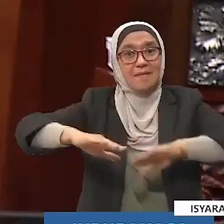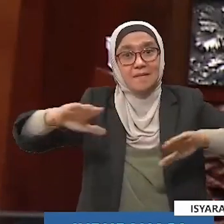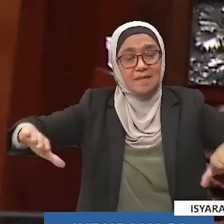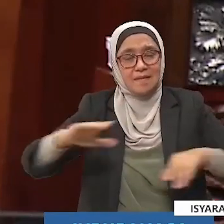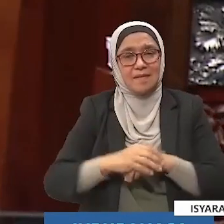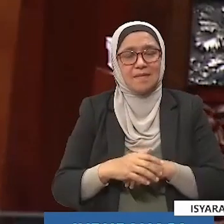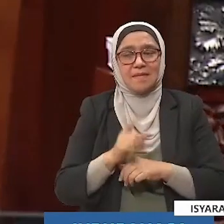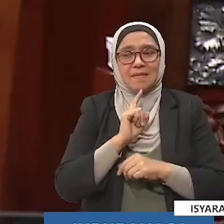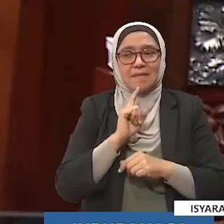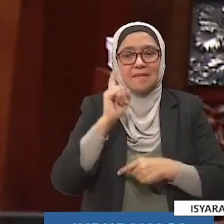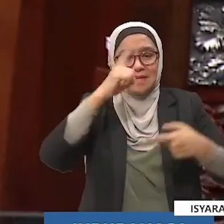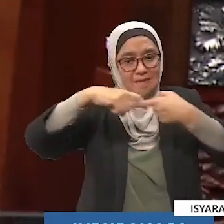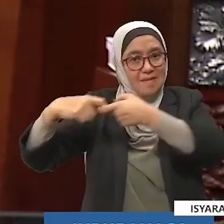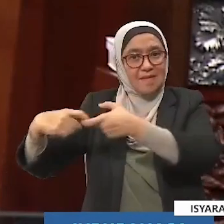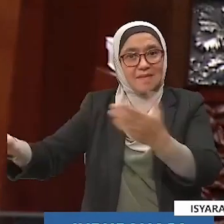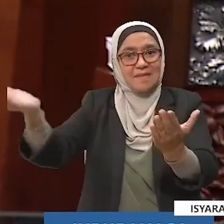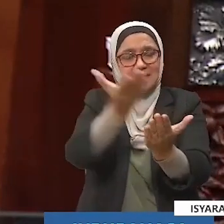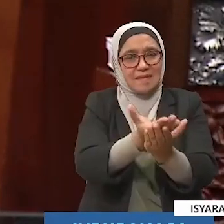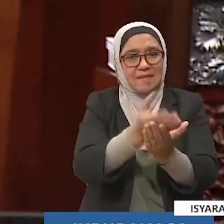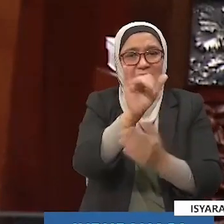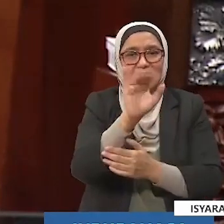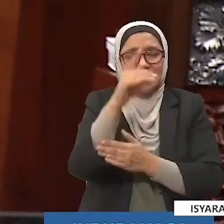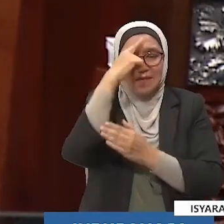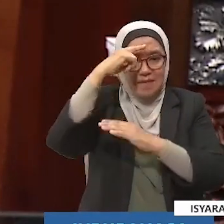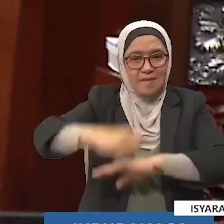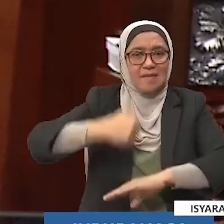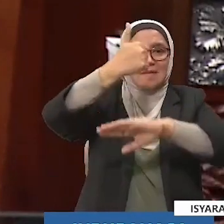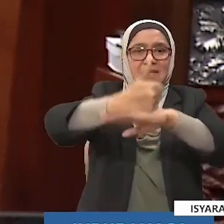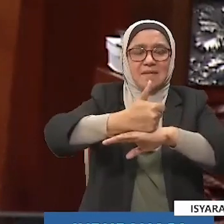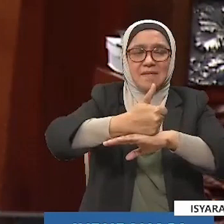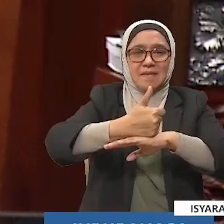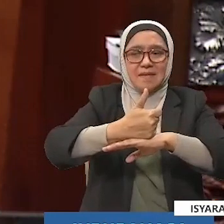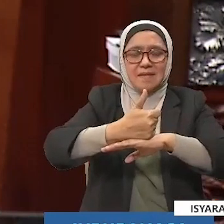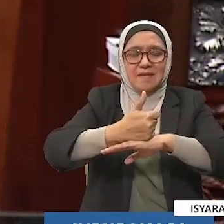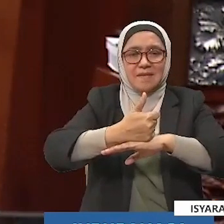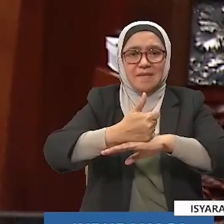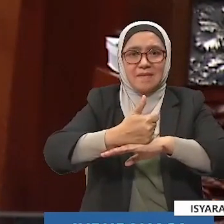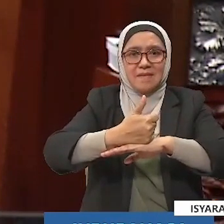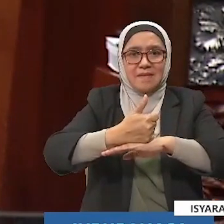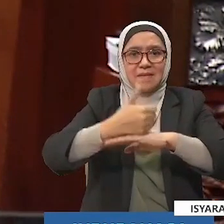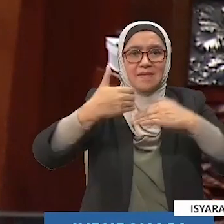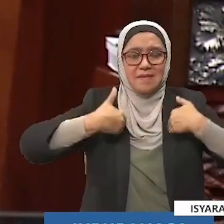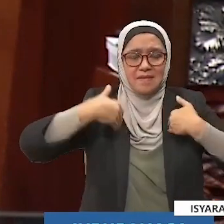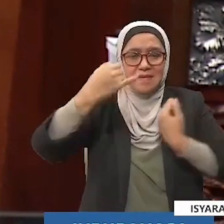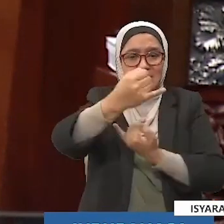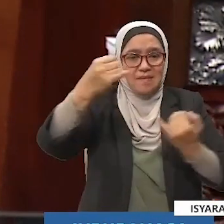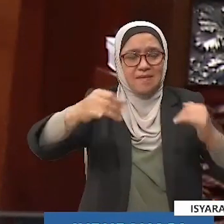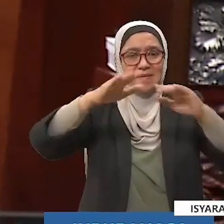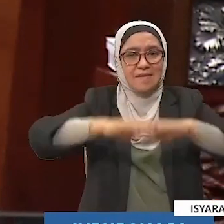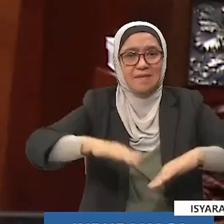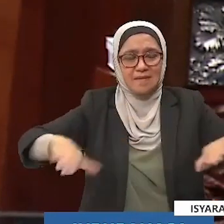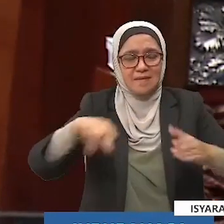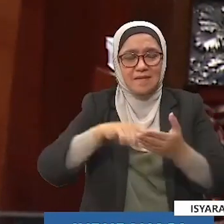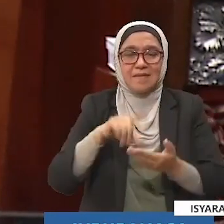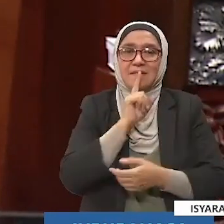yang berkenaan dengan cadangan ya enggak bormat untuk mauju' kan suka adiknya jabatan kanak-kanak ini